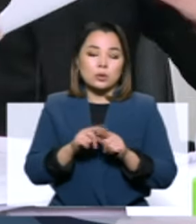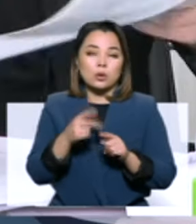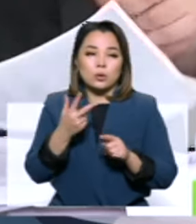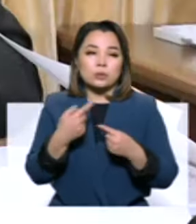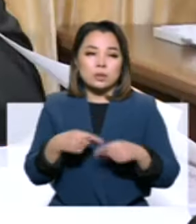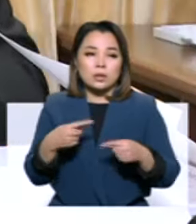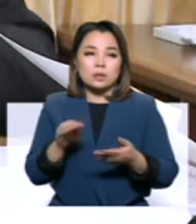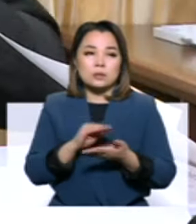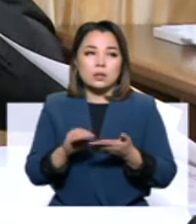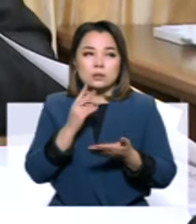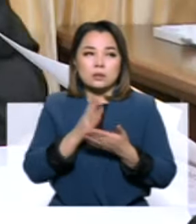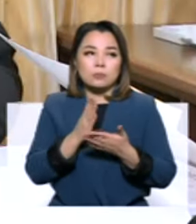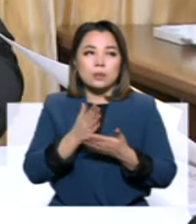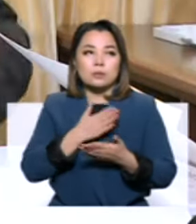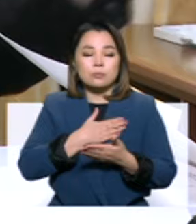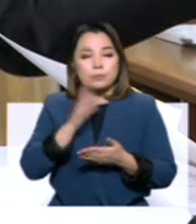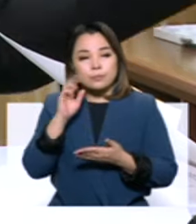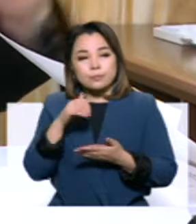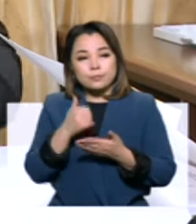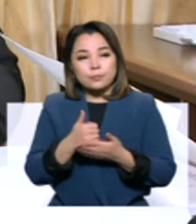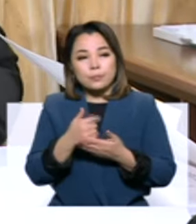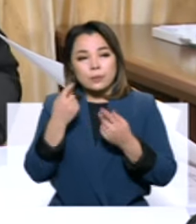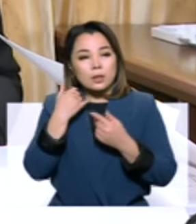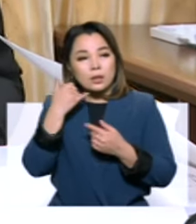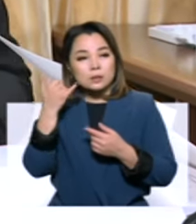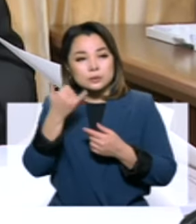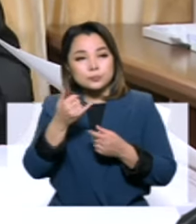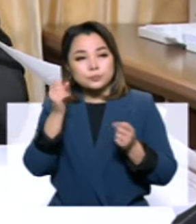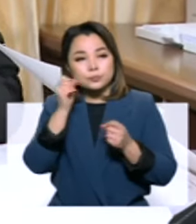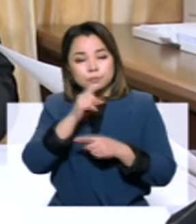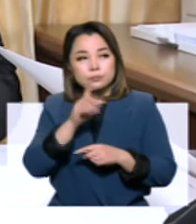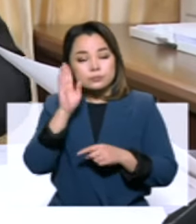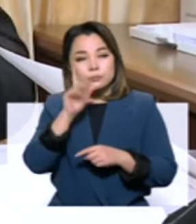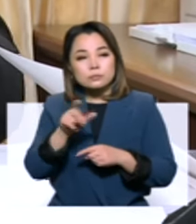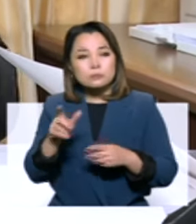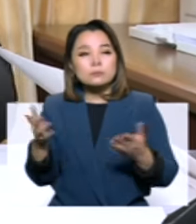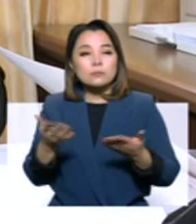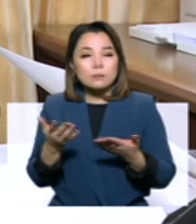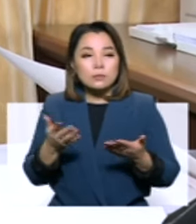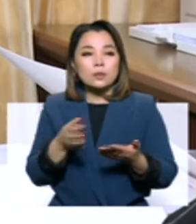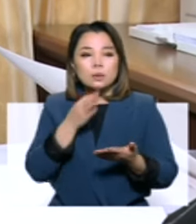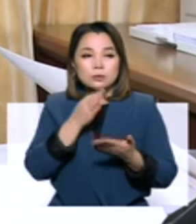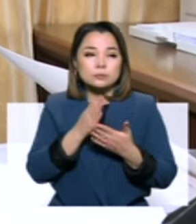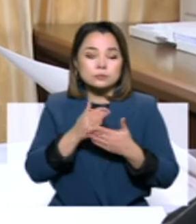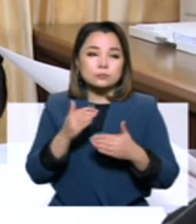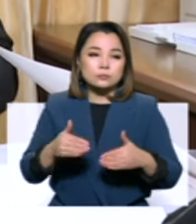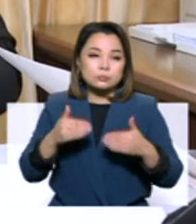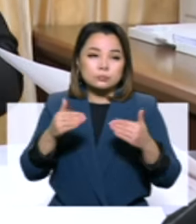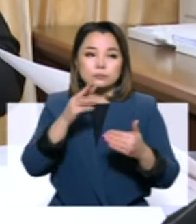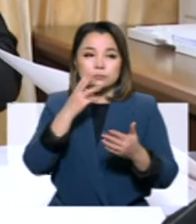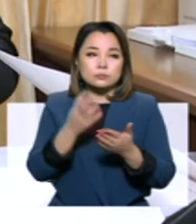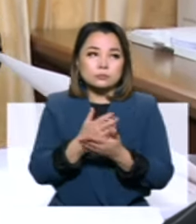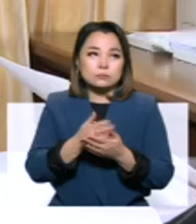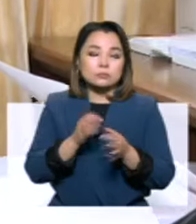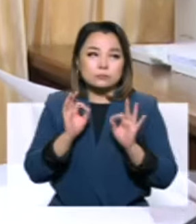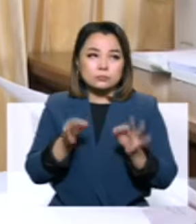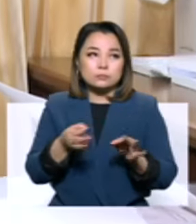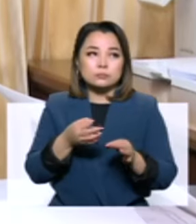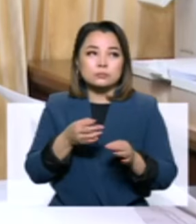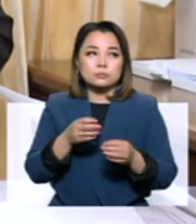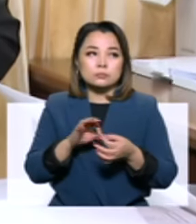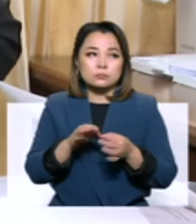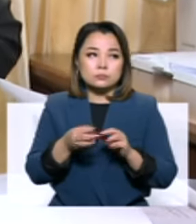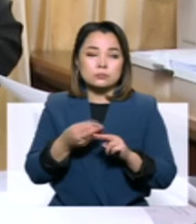көрсетіп берген. Сөйтіп мен кеше үкімет сағатының алдында хабарластым Оралда өрт сөндірушілер. Жігіттер қалайсыздар? Әй, айлықтарың өсіп жатыр екен ғой, дұрыс болып қапты ғой десем, Нартай